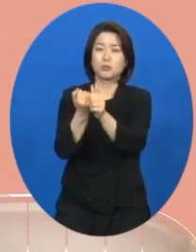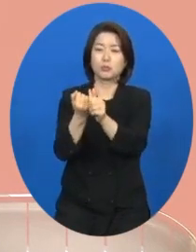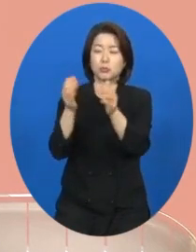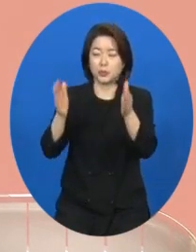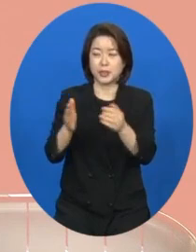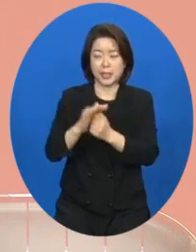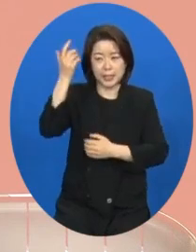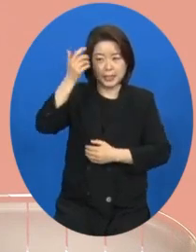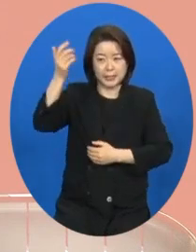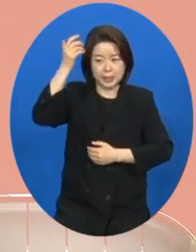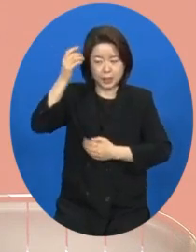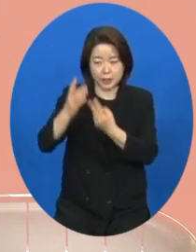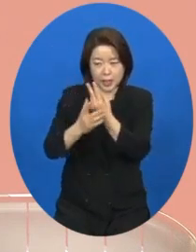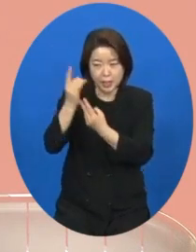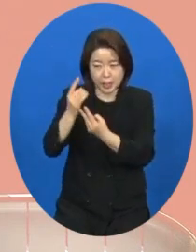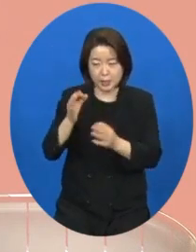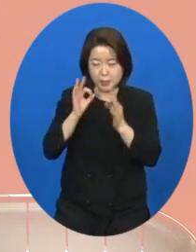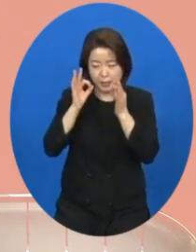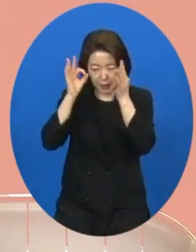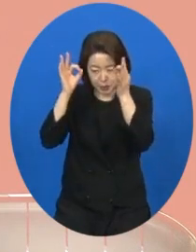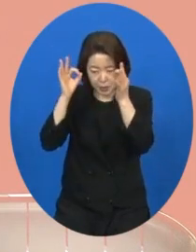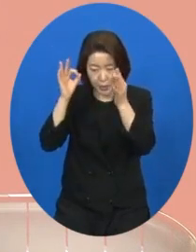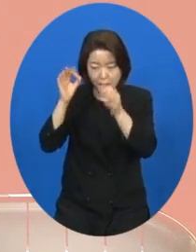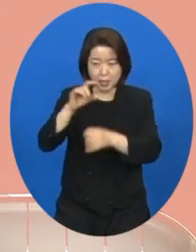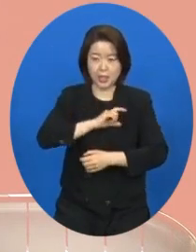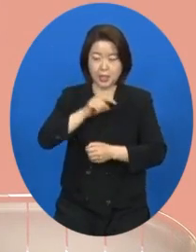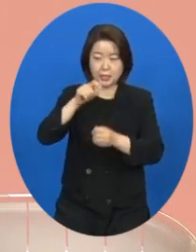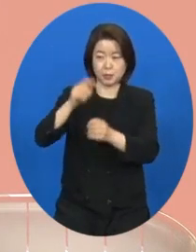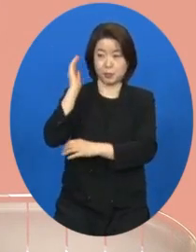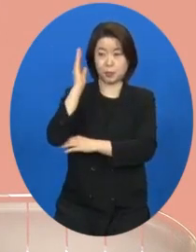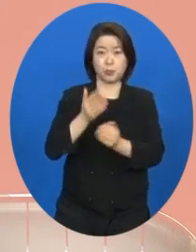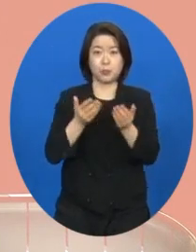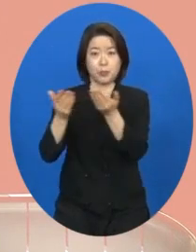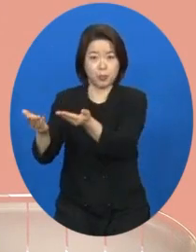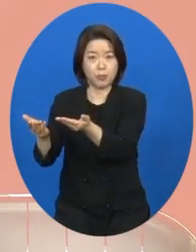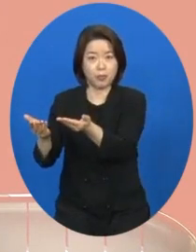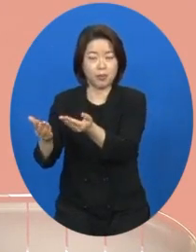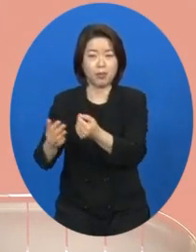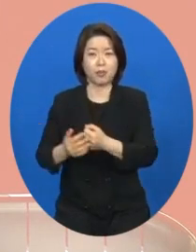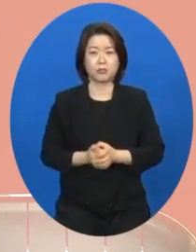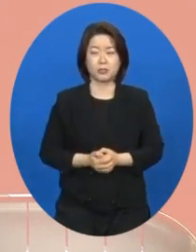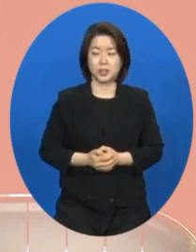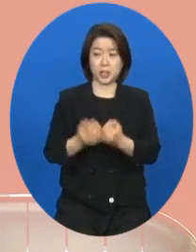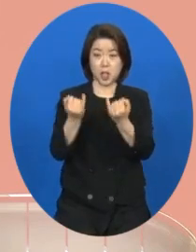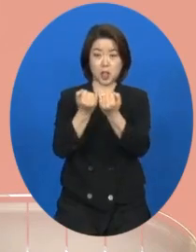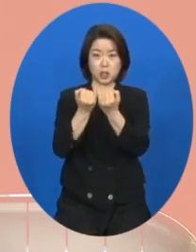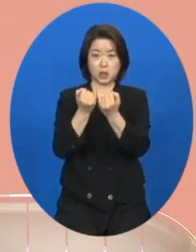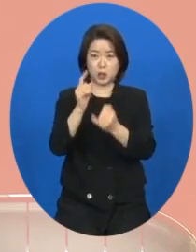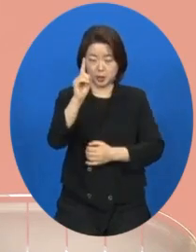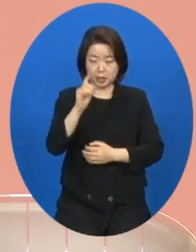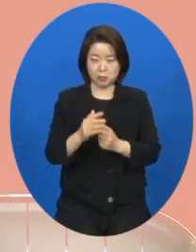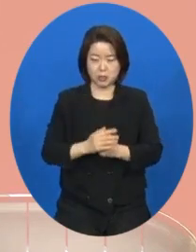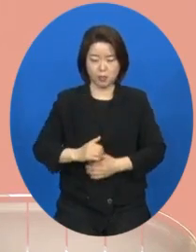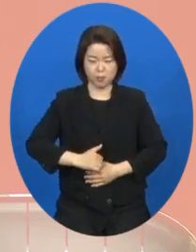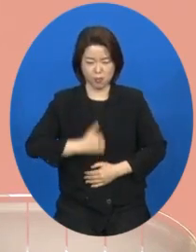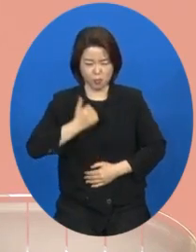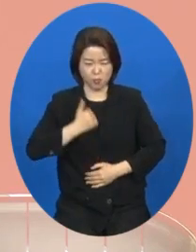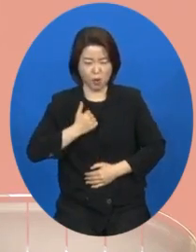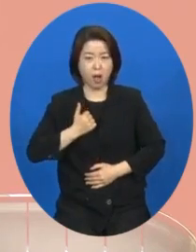하나됨을 위해서 힘쓰라 뭐 이런 제목의 말씀을 전했는데 여성도 한 분이 막 엄청 화를